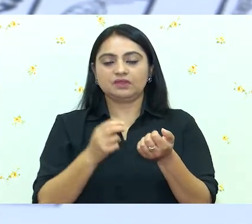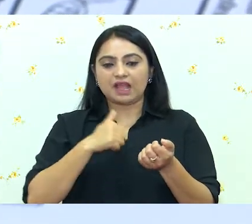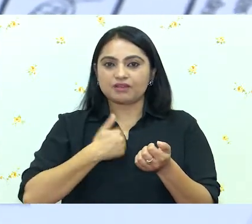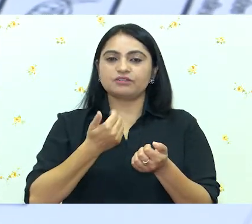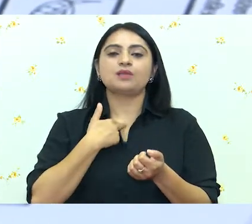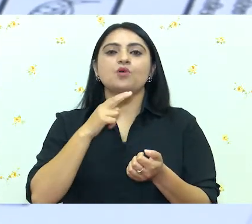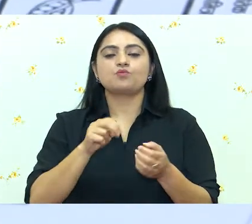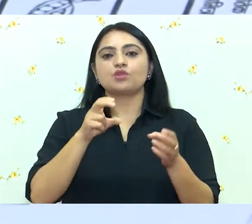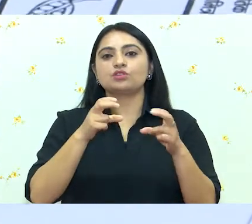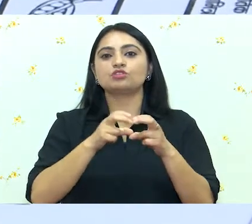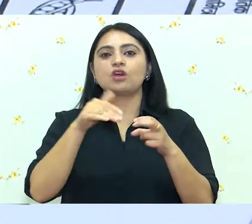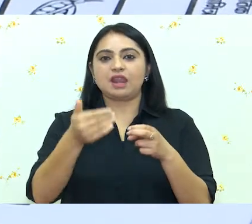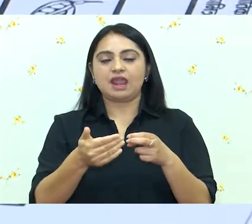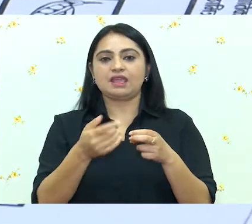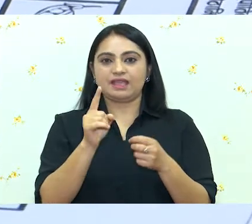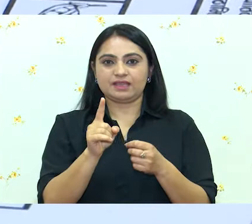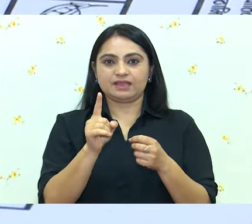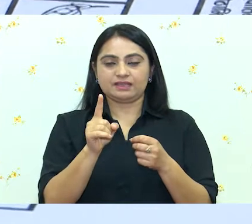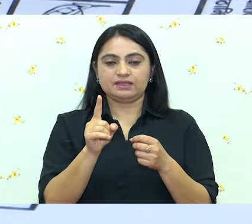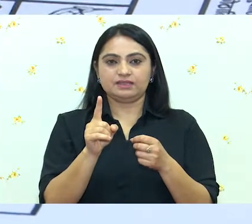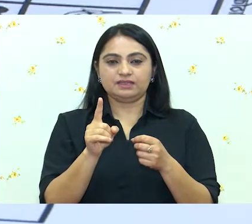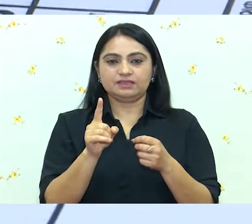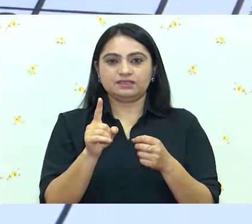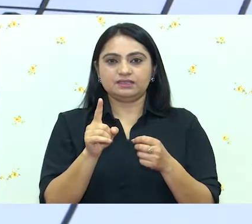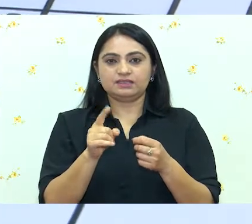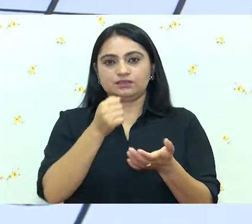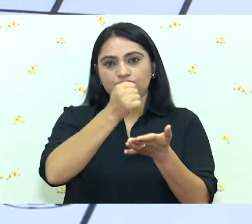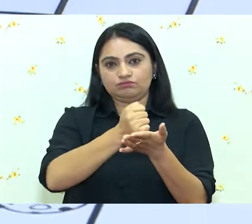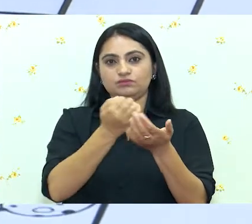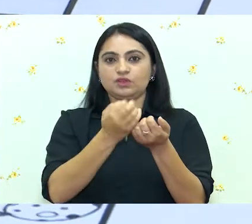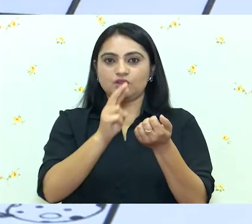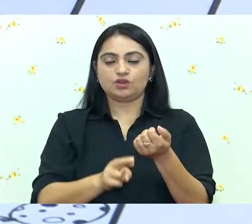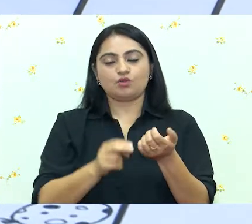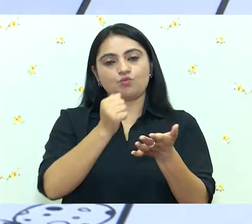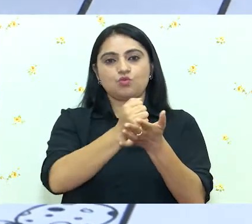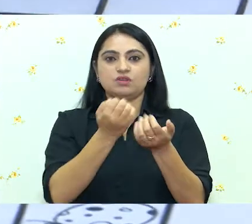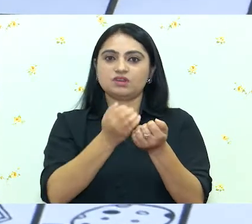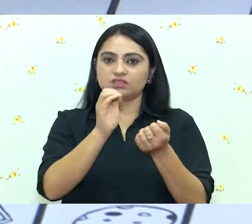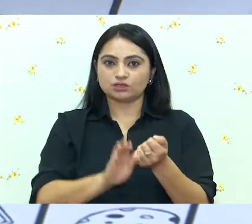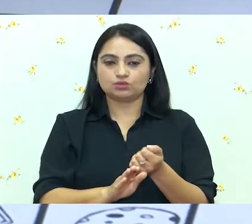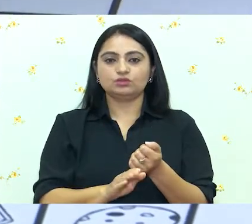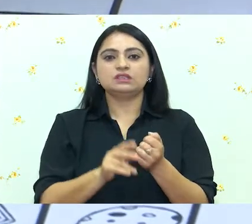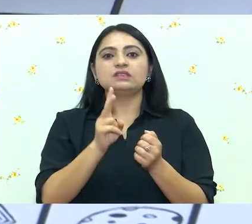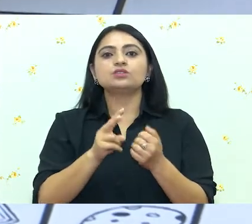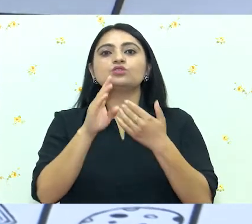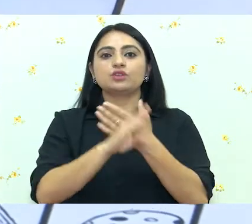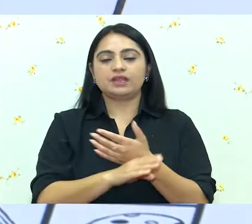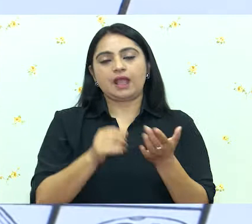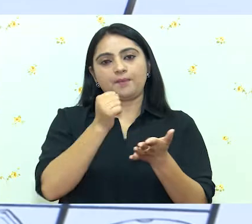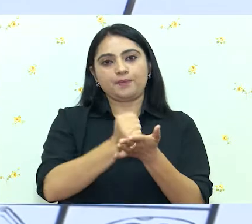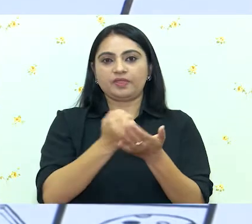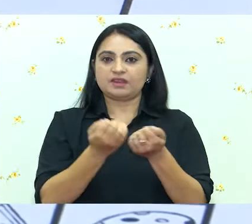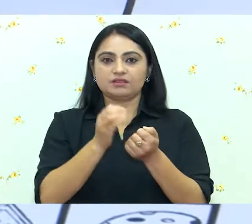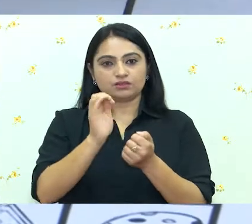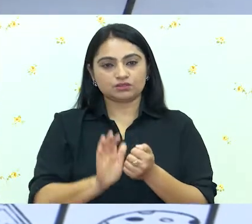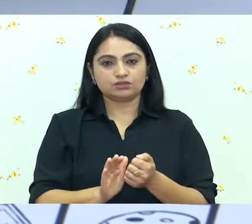मन परेको दललाई मैले एक स्वस्तिक छाप लगाएर मतदान गर्न सक्छु। यसरी चाहिँ हामी मतदान गर्न सक्छौँ।